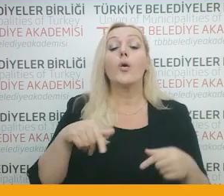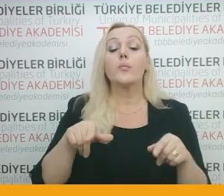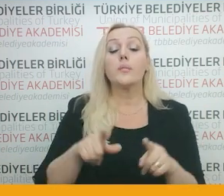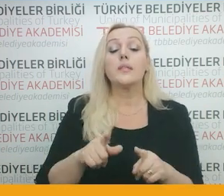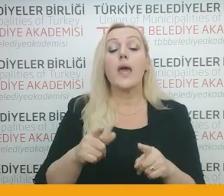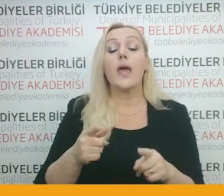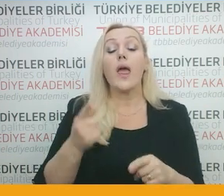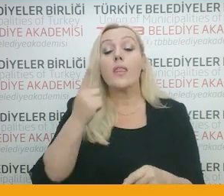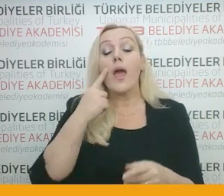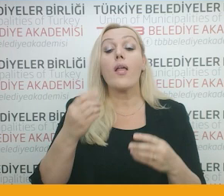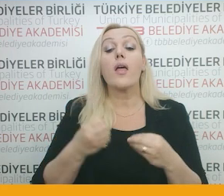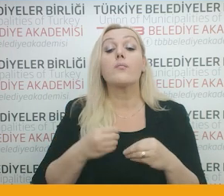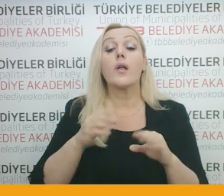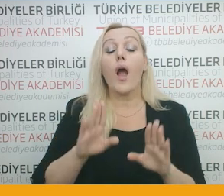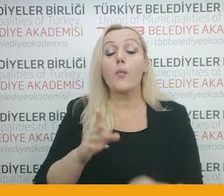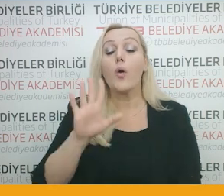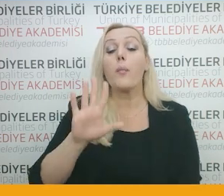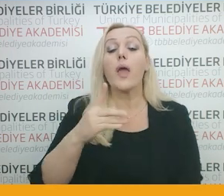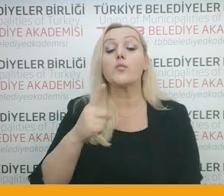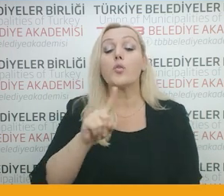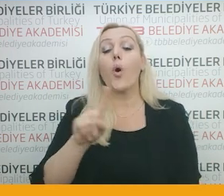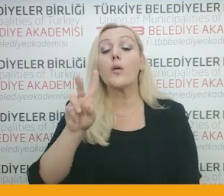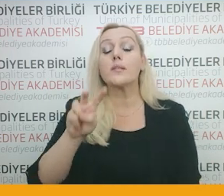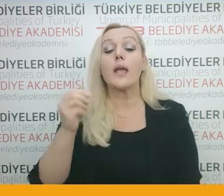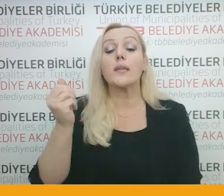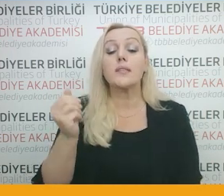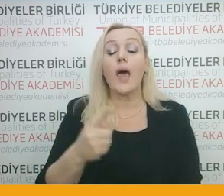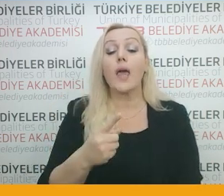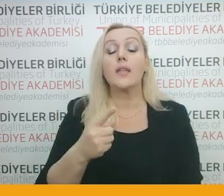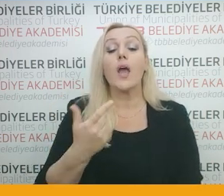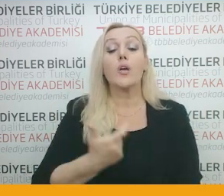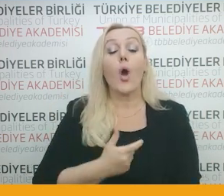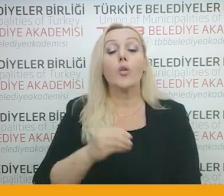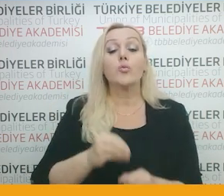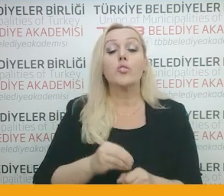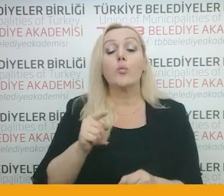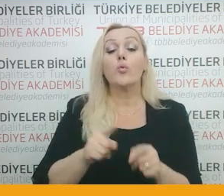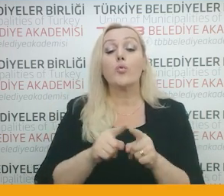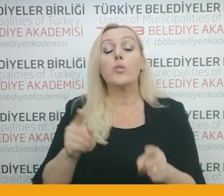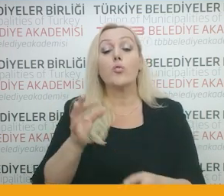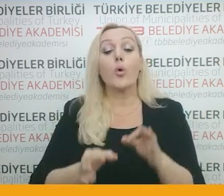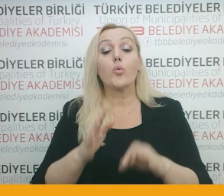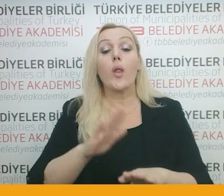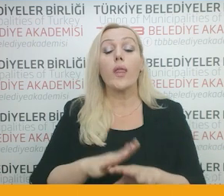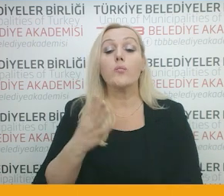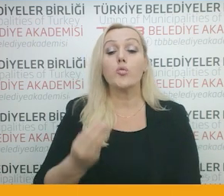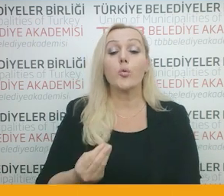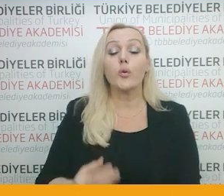inisiyatifimize bırakılmadan da 5018'de de bu süreç kontrol altına alınmış oluyor aslında.